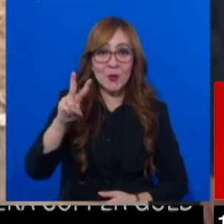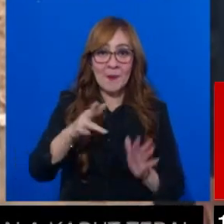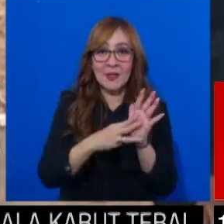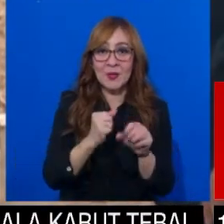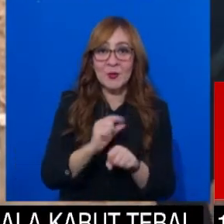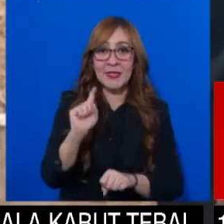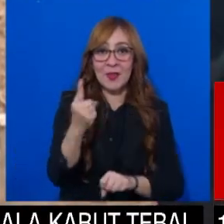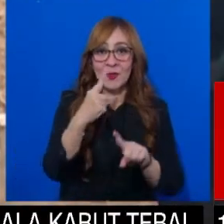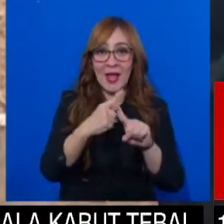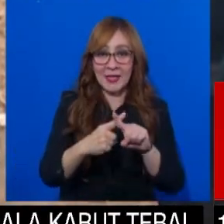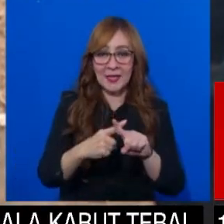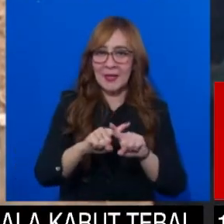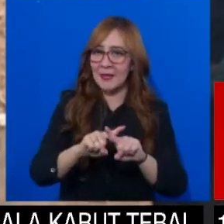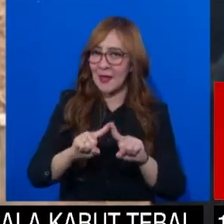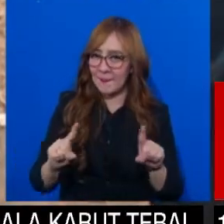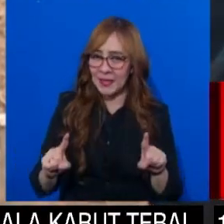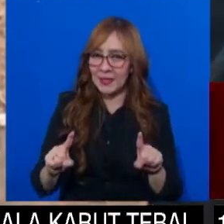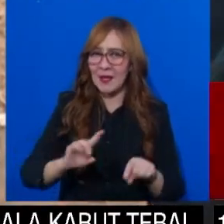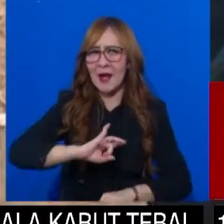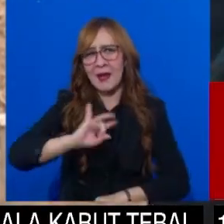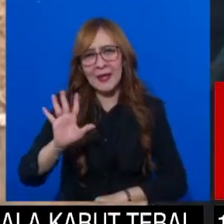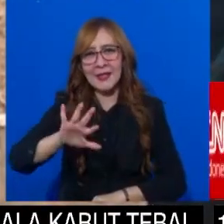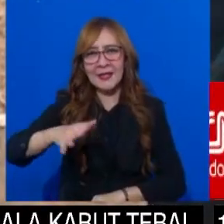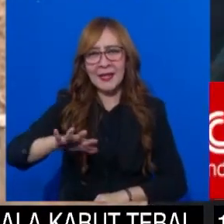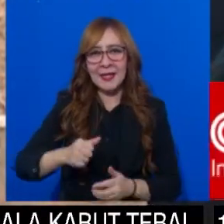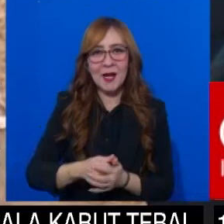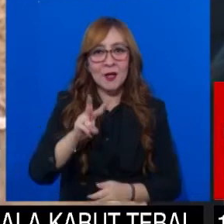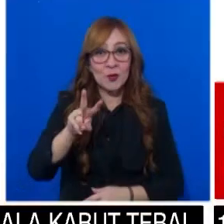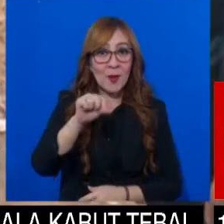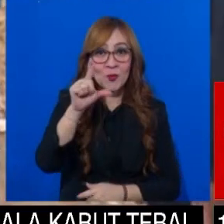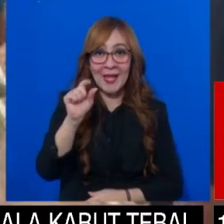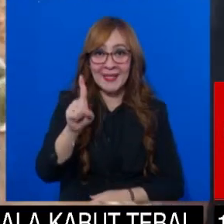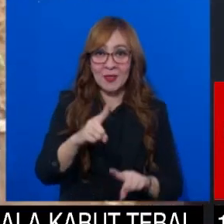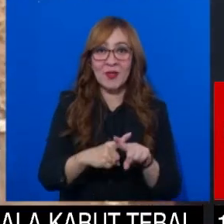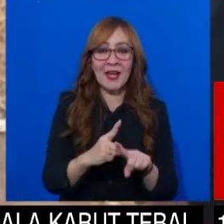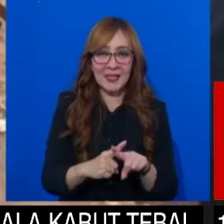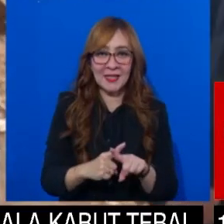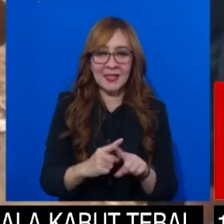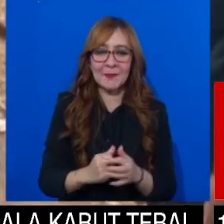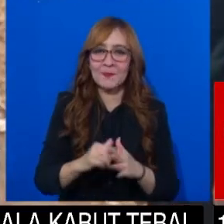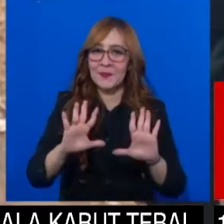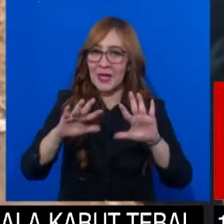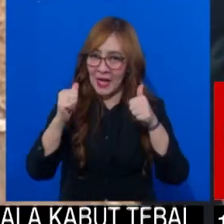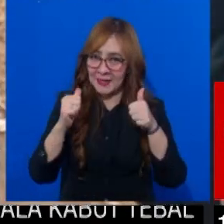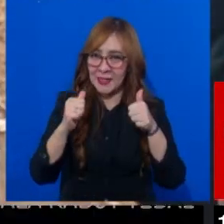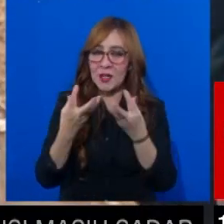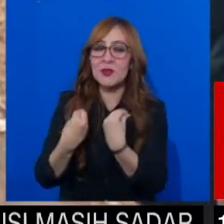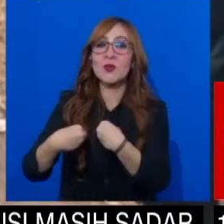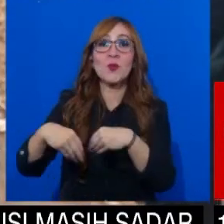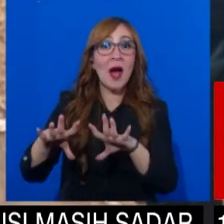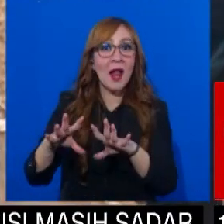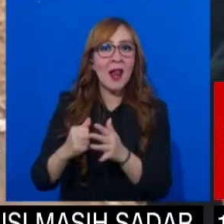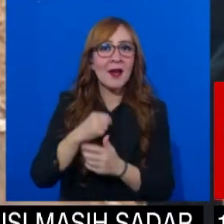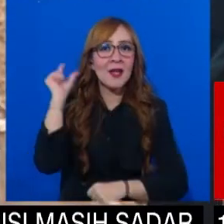tapi kalau lainnya kurang lebih 2 bulan sekali gitu ya. hasilnya dijual, terutama yang beli